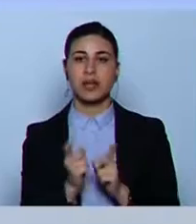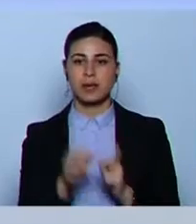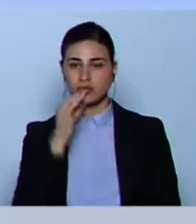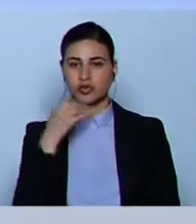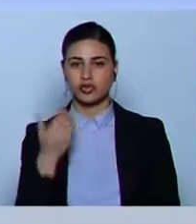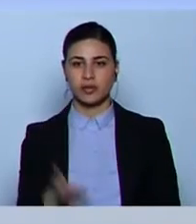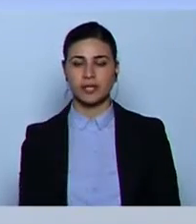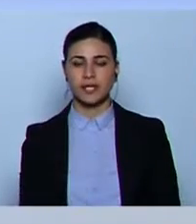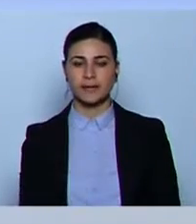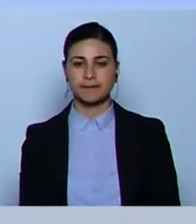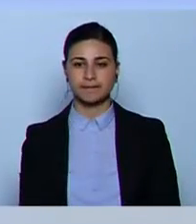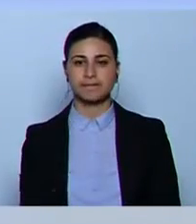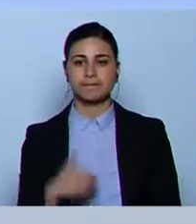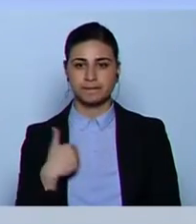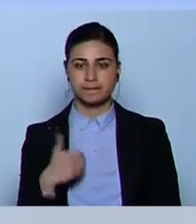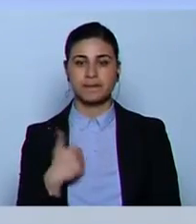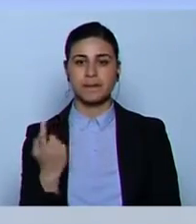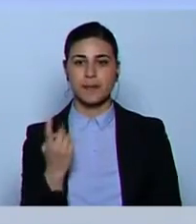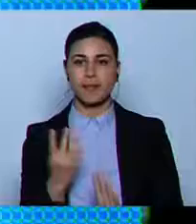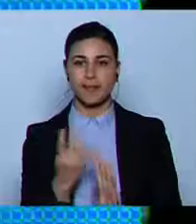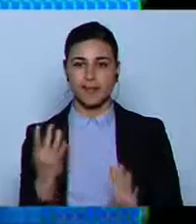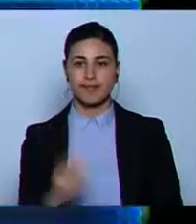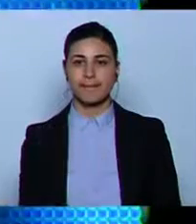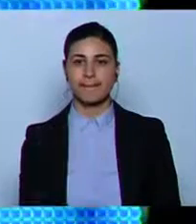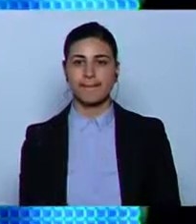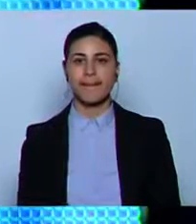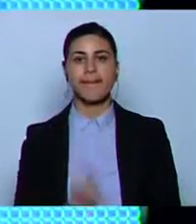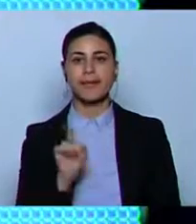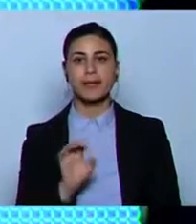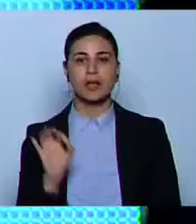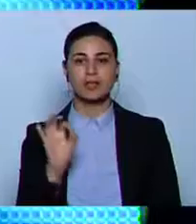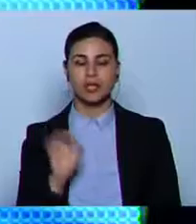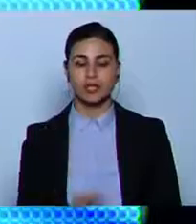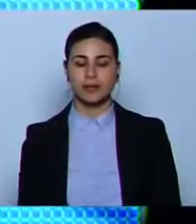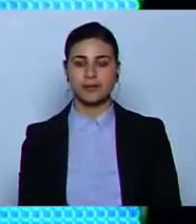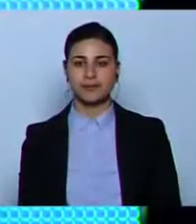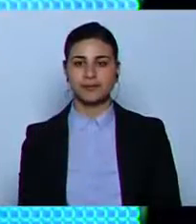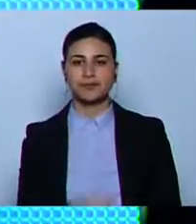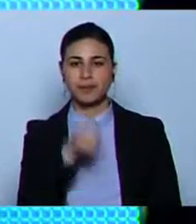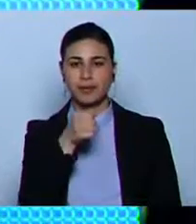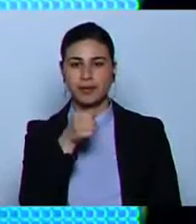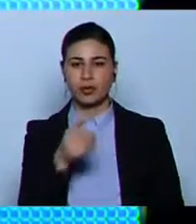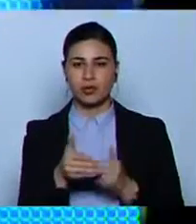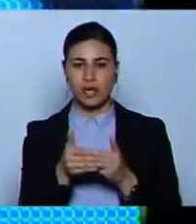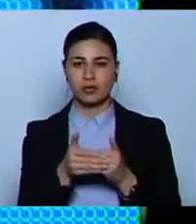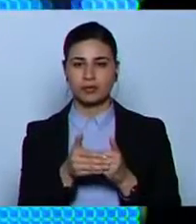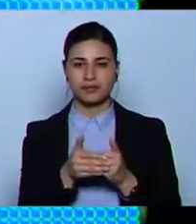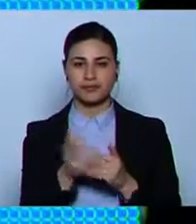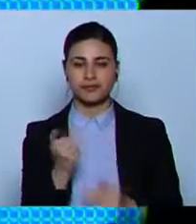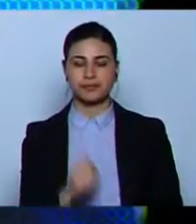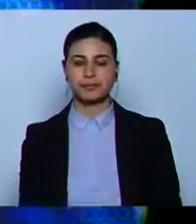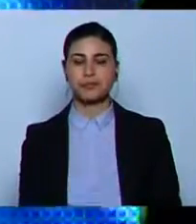შემდეგ. მოგესალმებით რიგში, რა შეეხება მიკროფონი ახლოს. Რაც